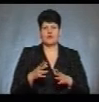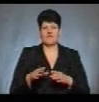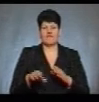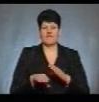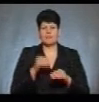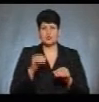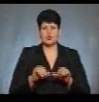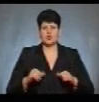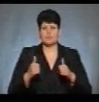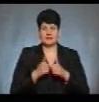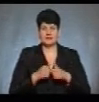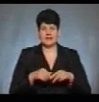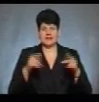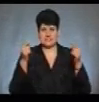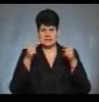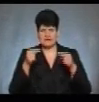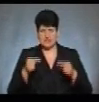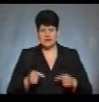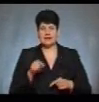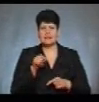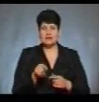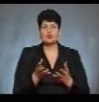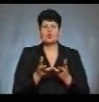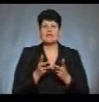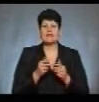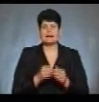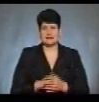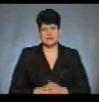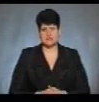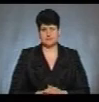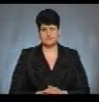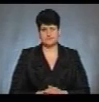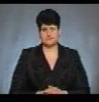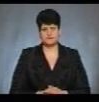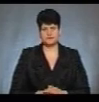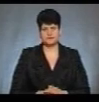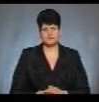і звірили їхню кількість. Як це було, Анастасія Чичко розповість.